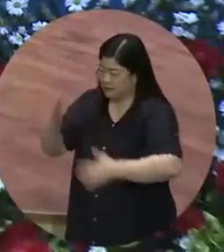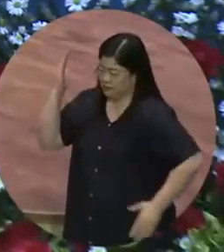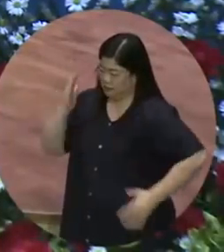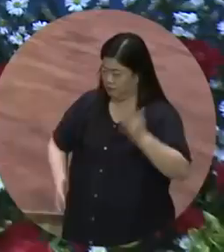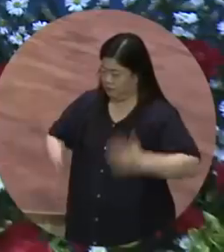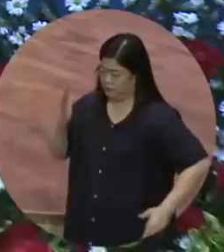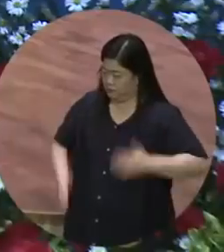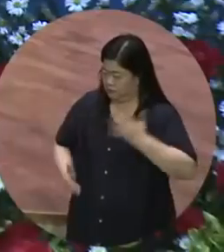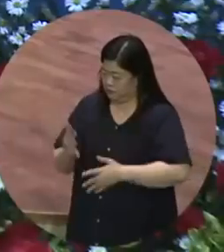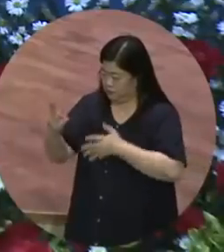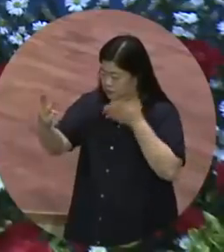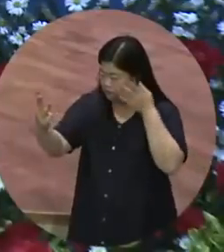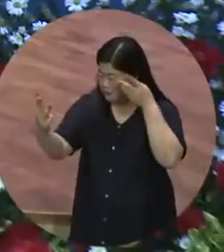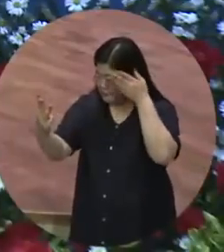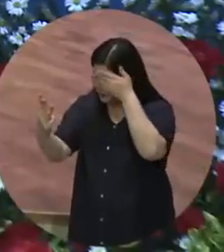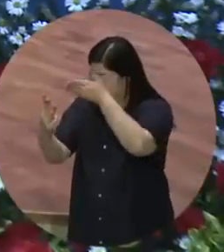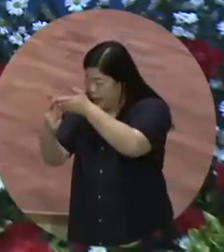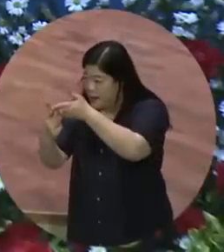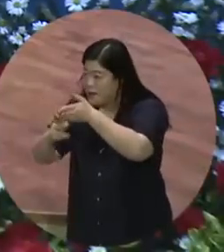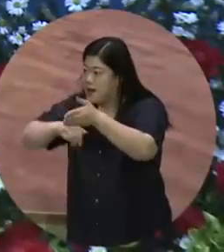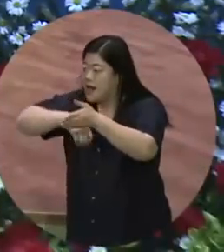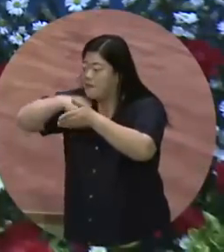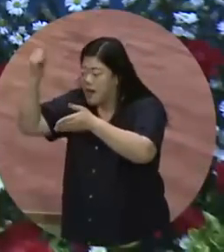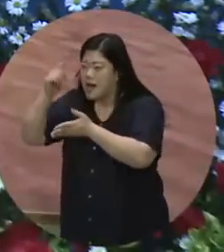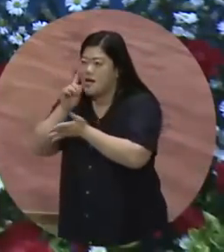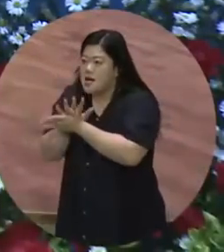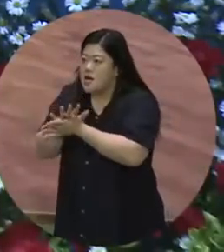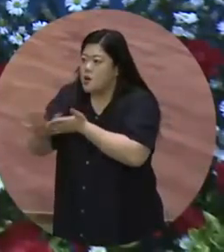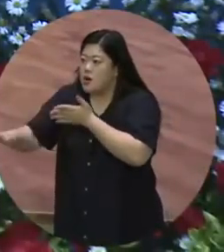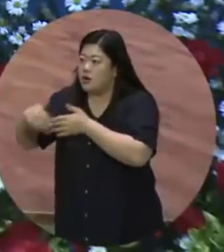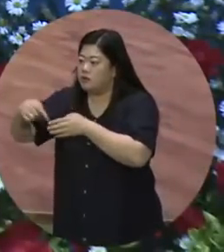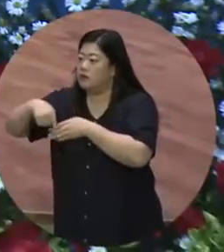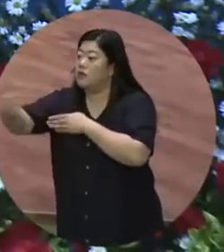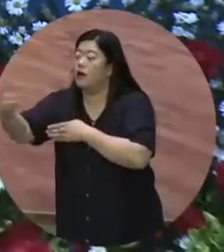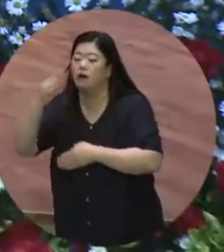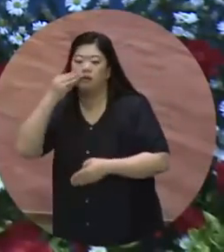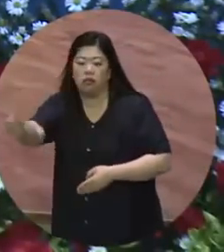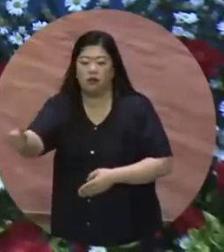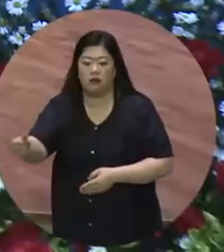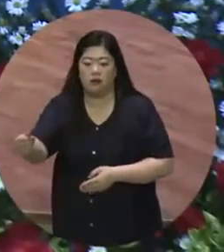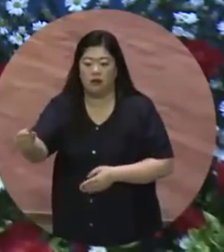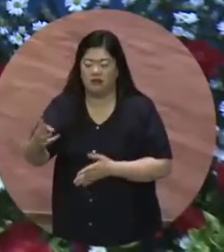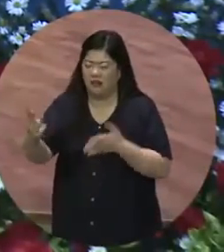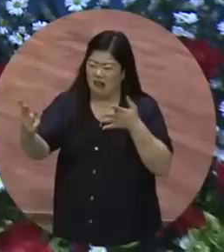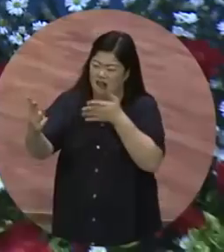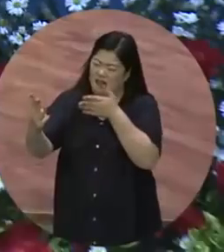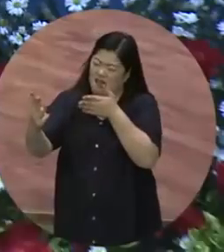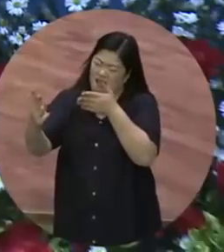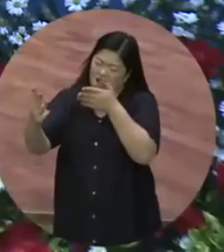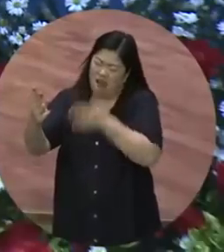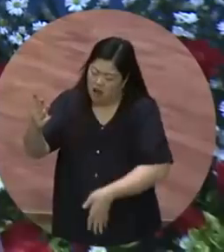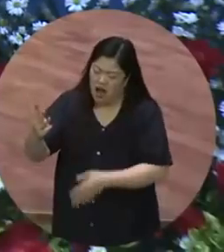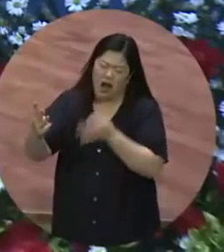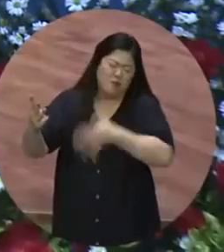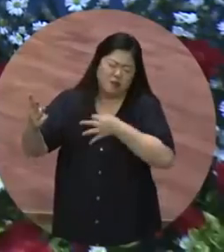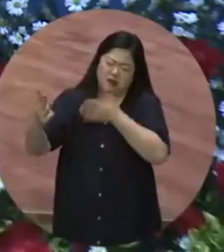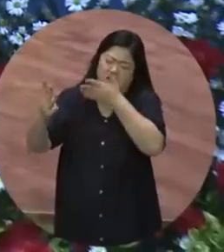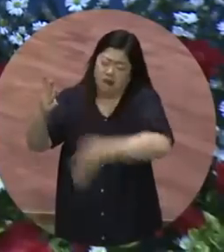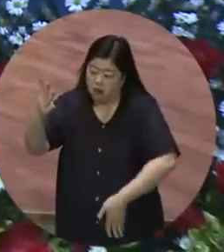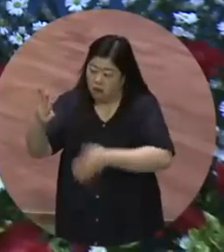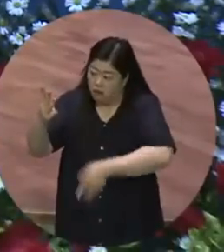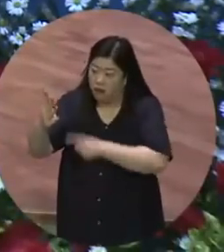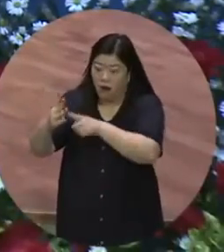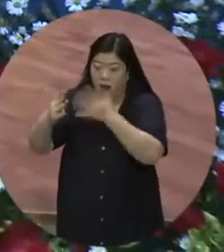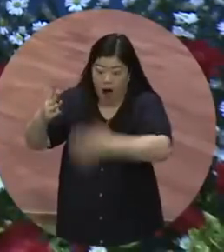영계자 성도는 인생의 선택 상황, 인생의 고비가 올 때 영적인 눈을 열고 언약 성취의 관점에서 모든 생각과